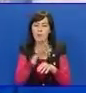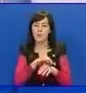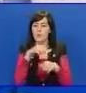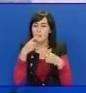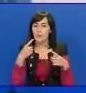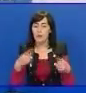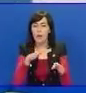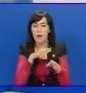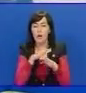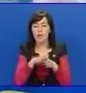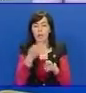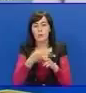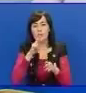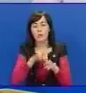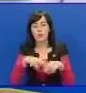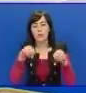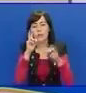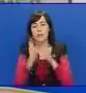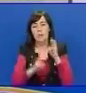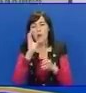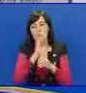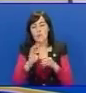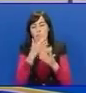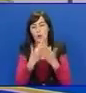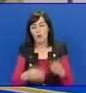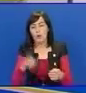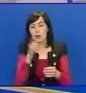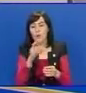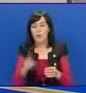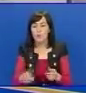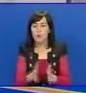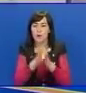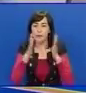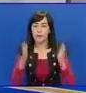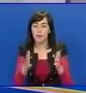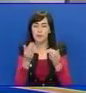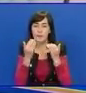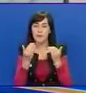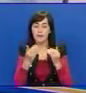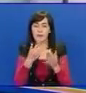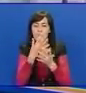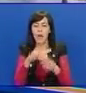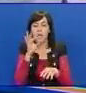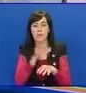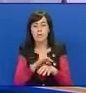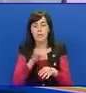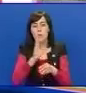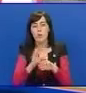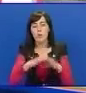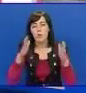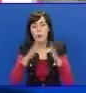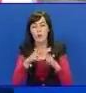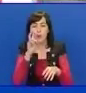емдеуге арналған. Сондықтан да зауыт шығаратын өнімдер бүгінде көпшіліктің кең қолданысында. Талай науқас осы өндірушінің үй